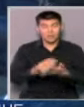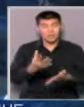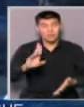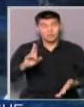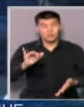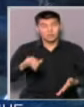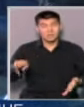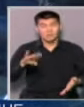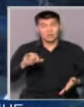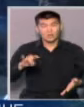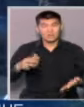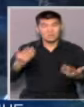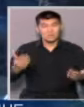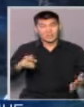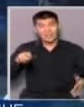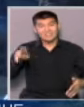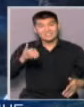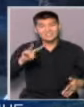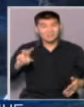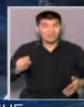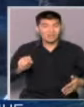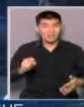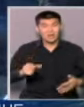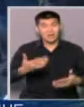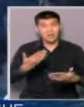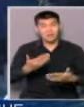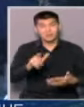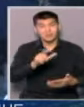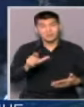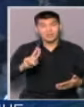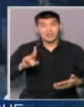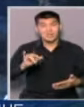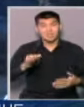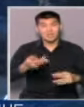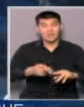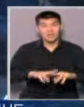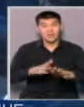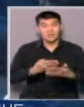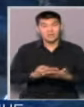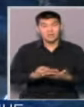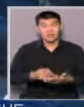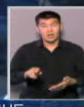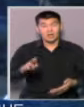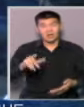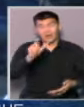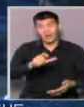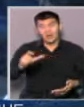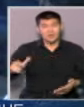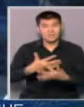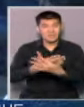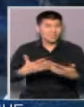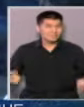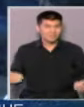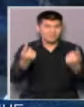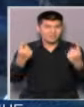Құрманғазы, Дәулеткерей, Дина, Еспай мен Баламайсан, Қаршыға мен Рысбай, Әзізолла ағаларымыз бен